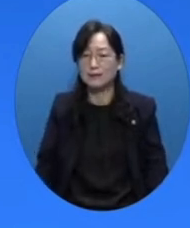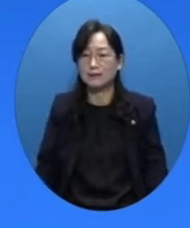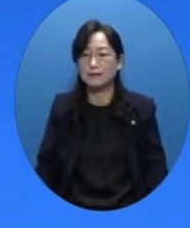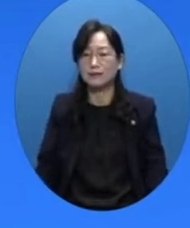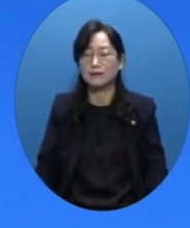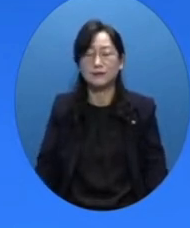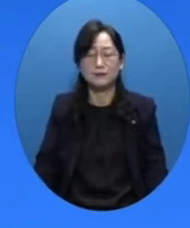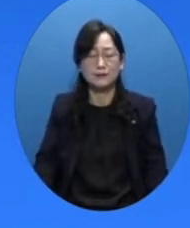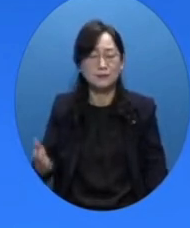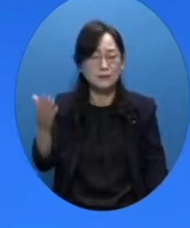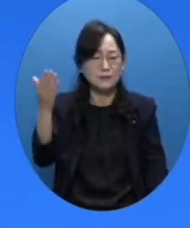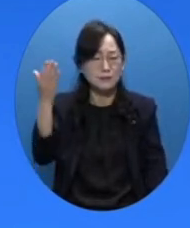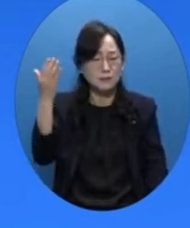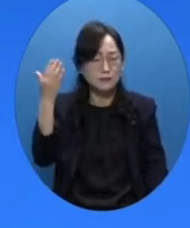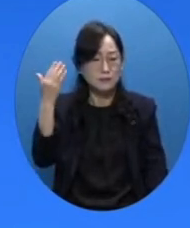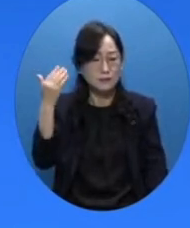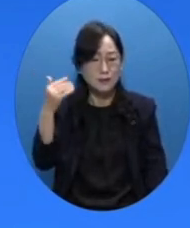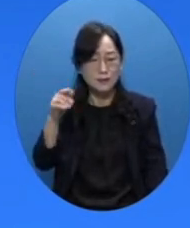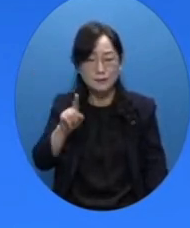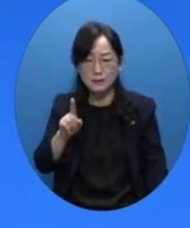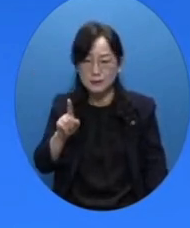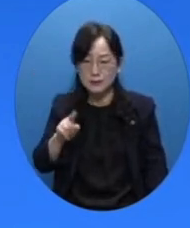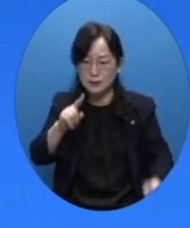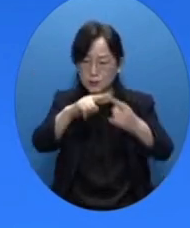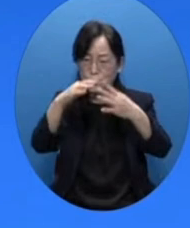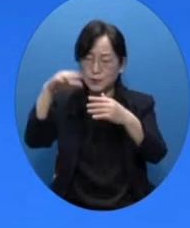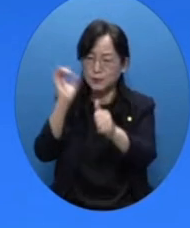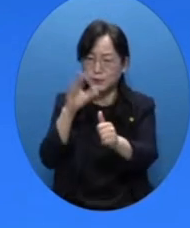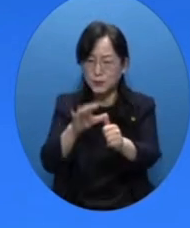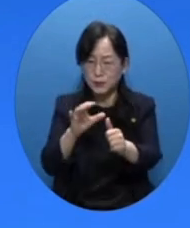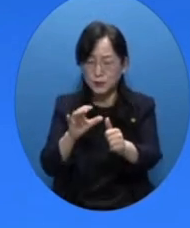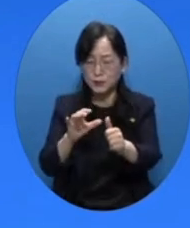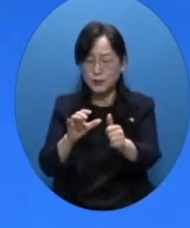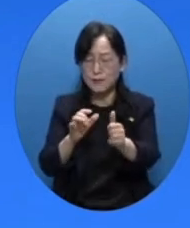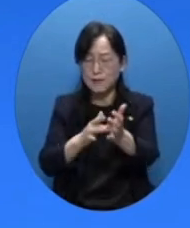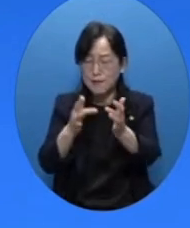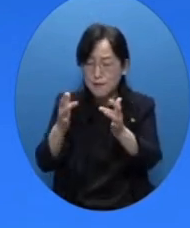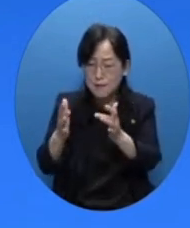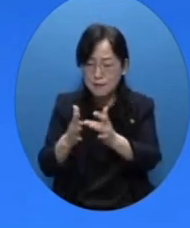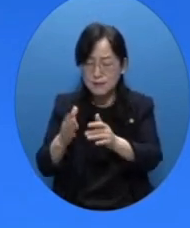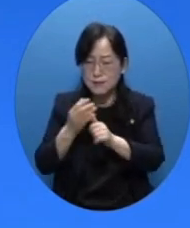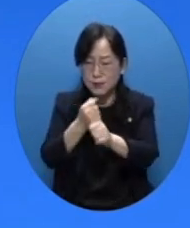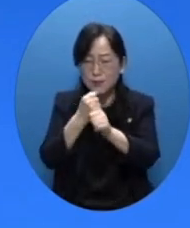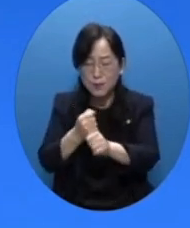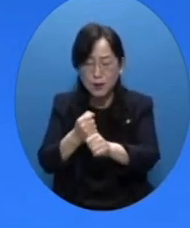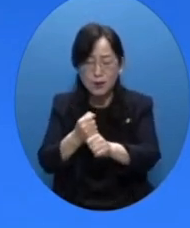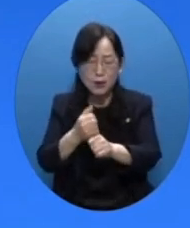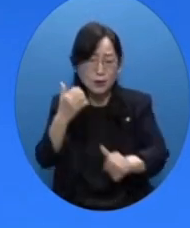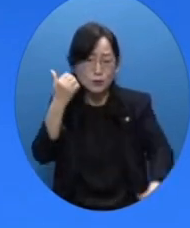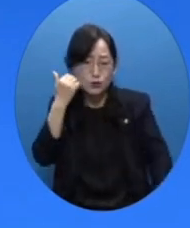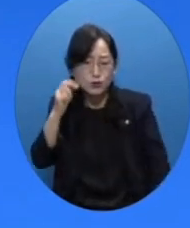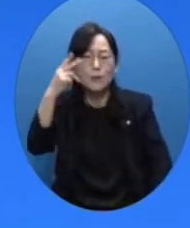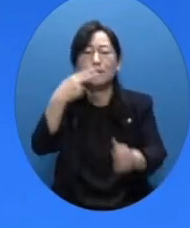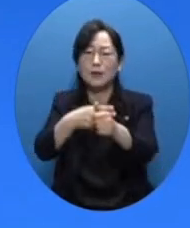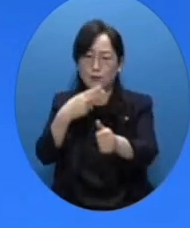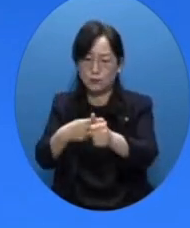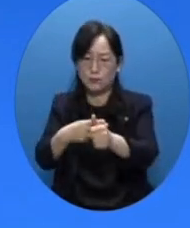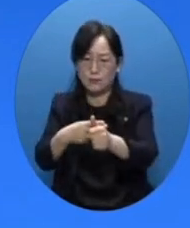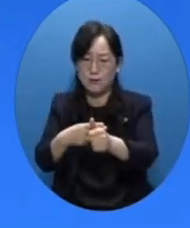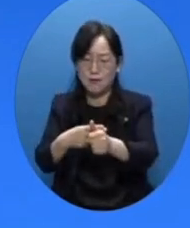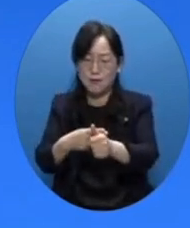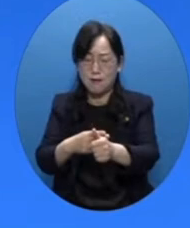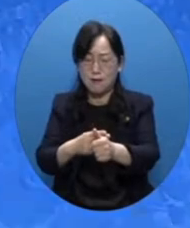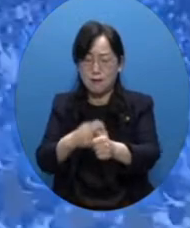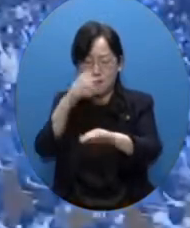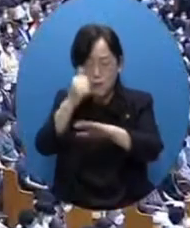한때 괴로 핍박하고 예수님 사람을 붙자 뭐하는데 앞장서서 사도 바울이 은혜를 체험한 다음 여하튼